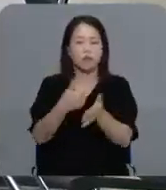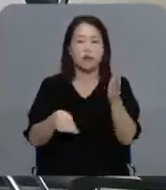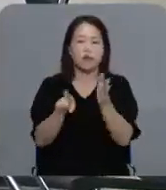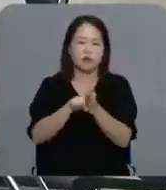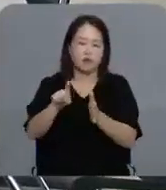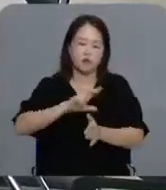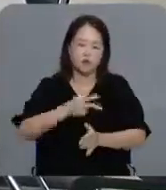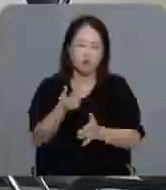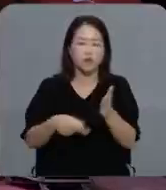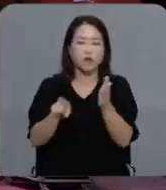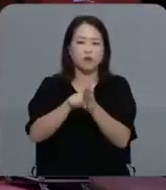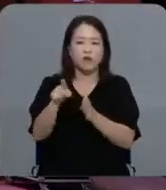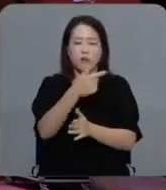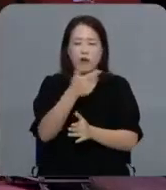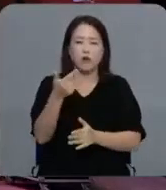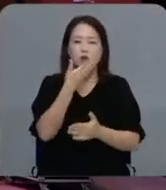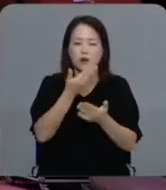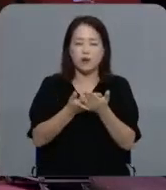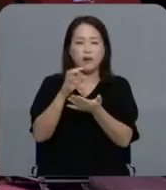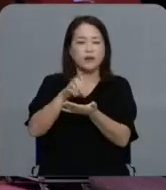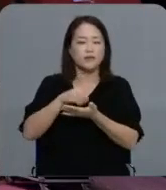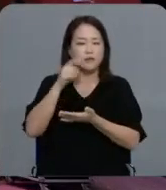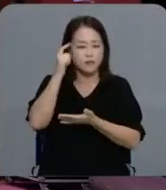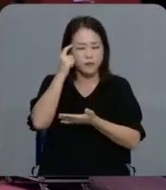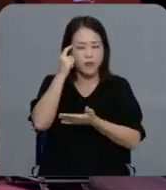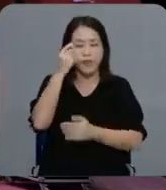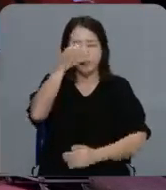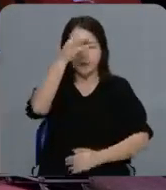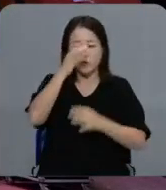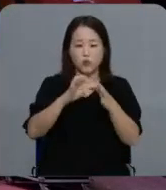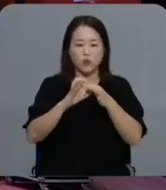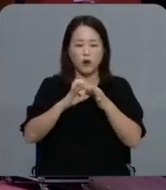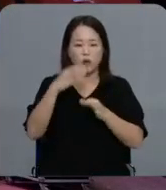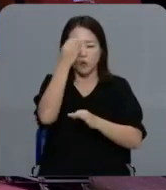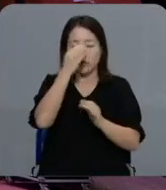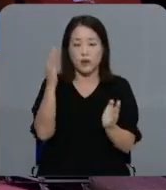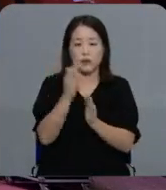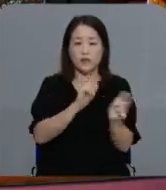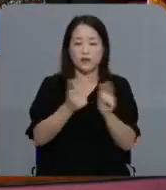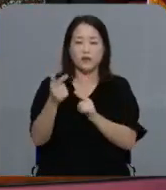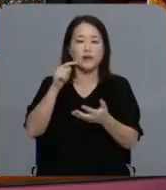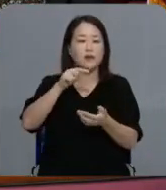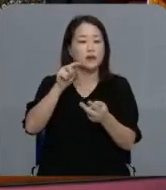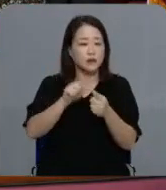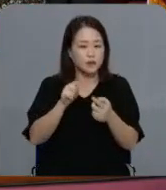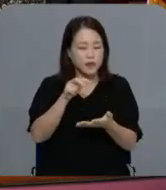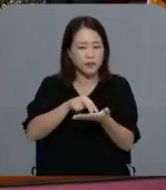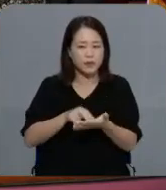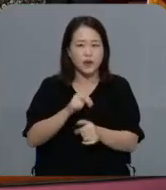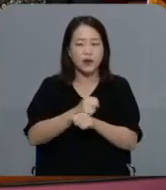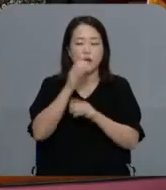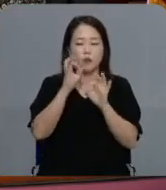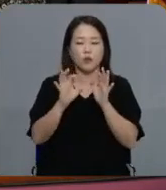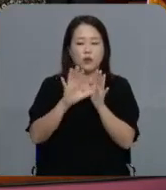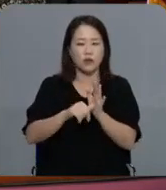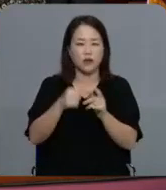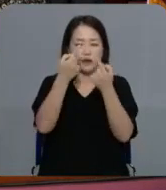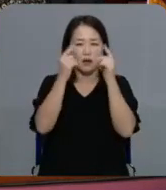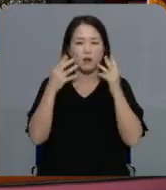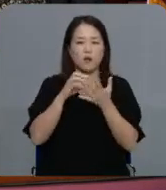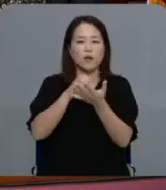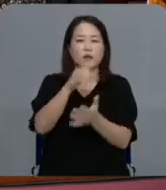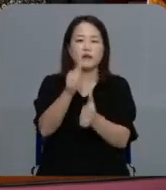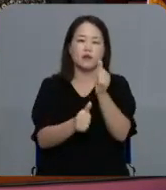점이 감안됐습니다. 기술계 고등학교 학생들한테는 수능시험 격이거든요. 3년간